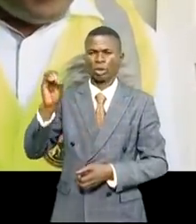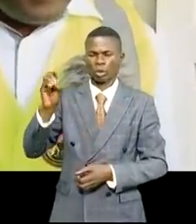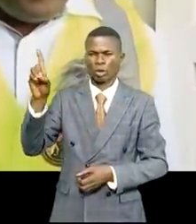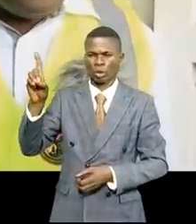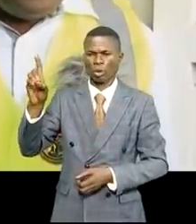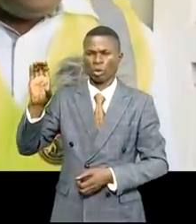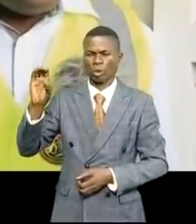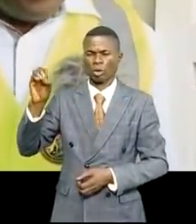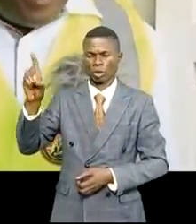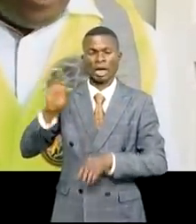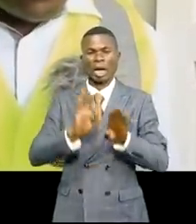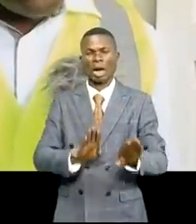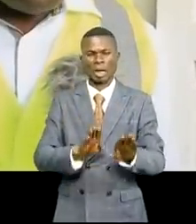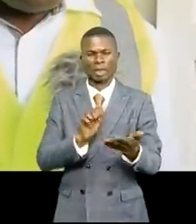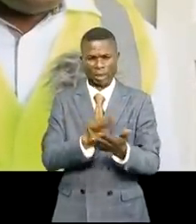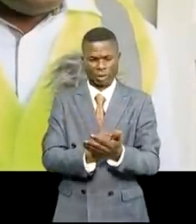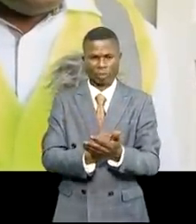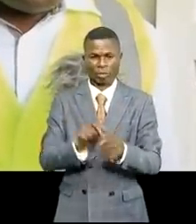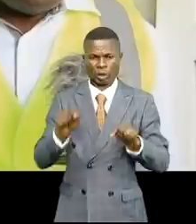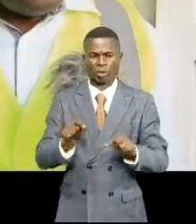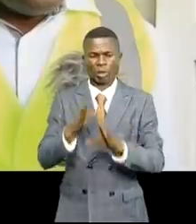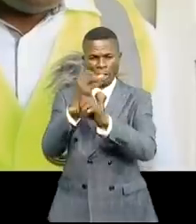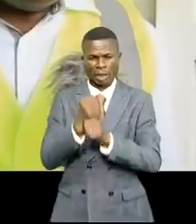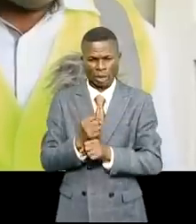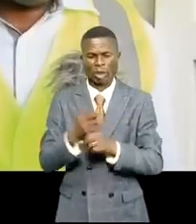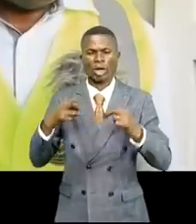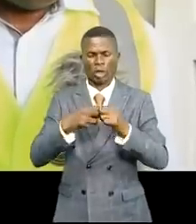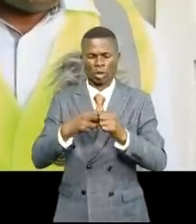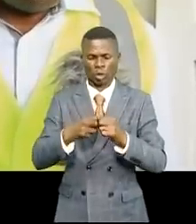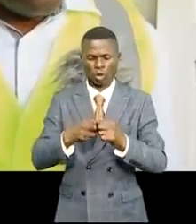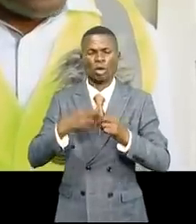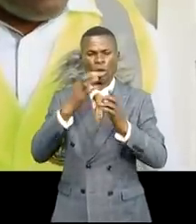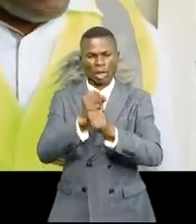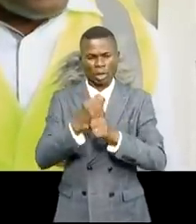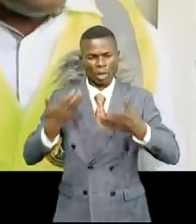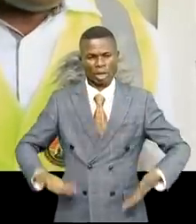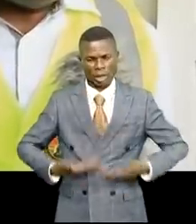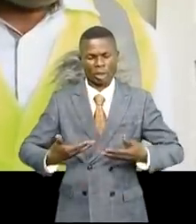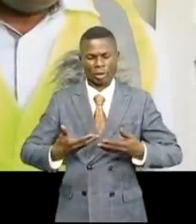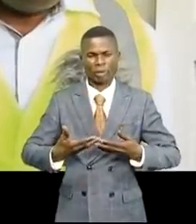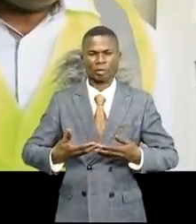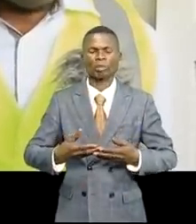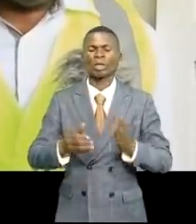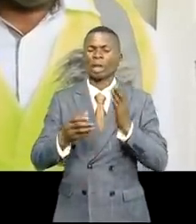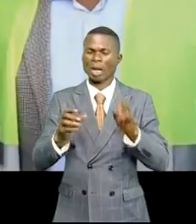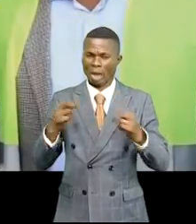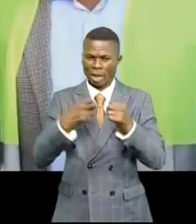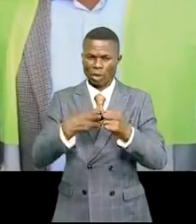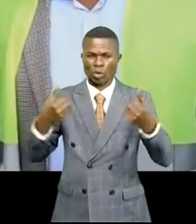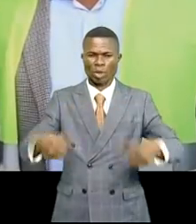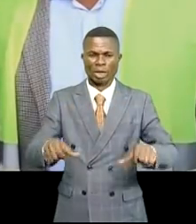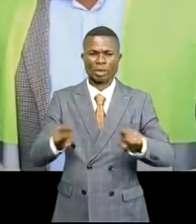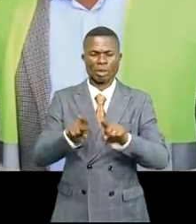Ils attendaient ça. Ils ont maintenant l'énergie et ils peuvent se réjouir. Nous allons maintenir la même qualité comme d'habitude.